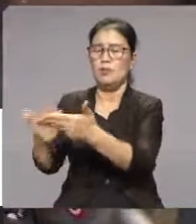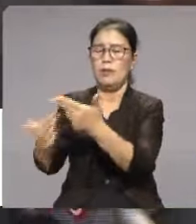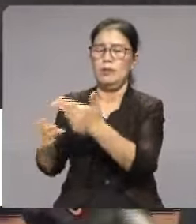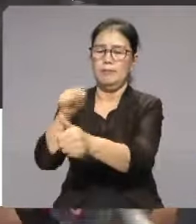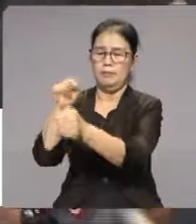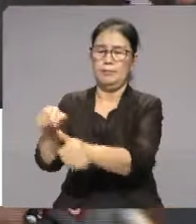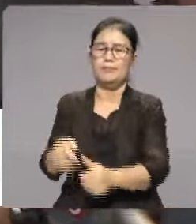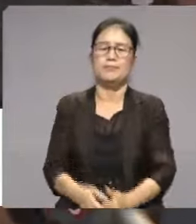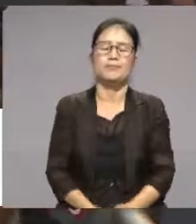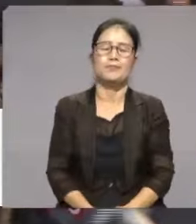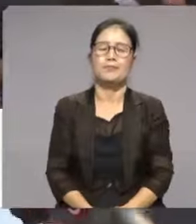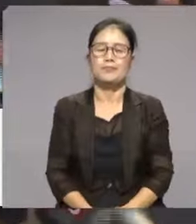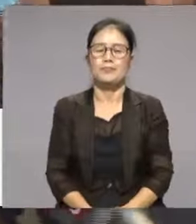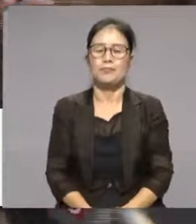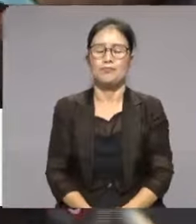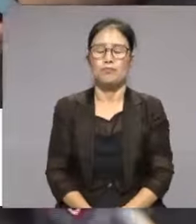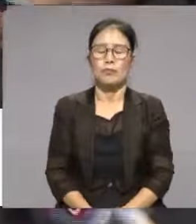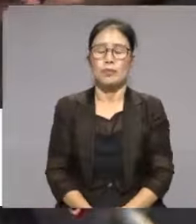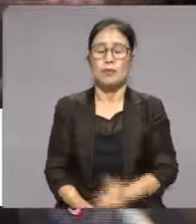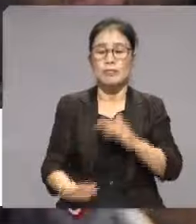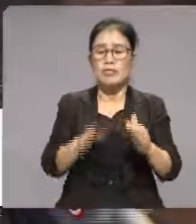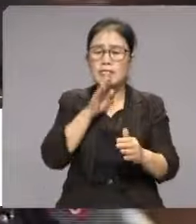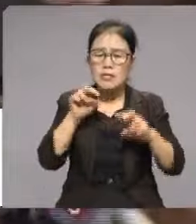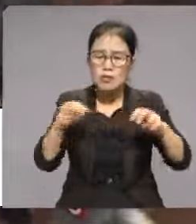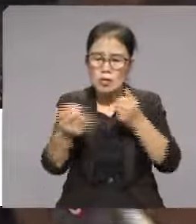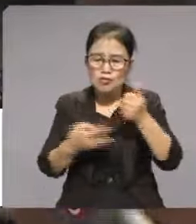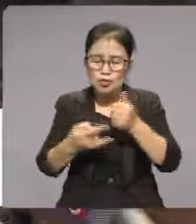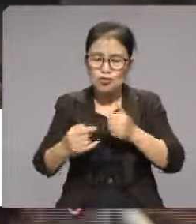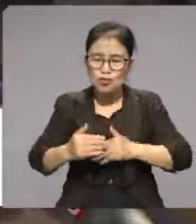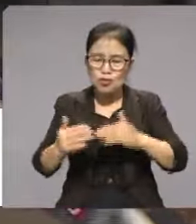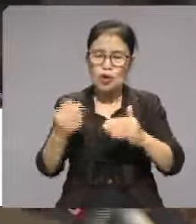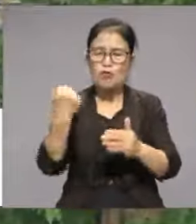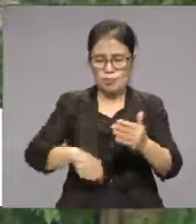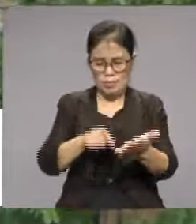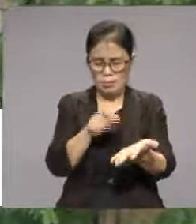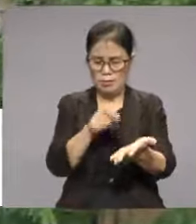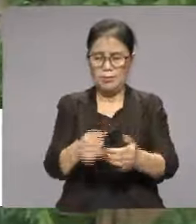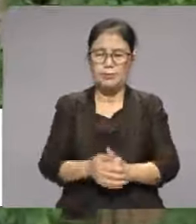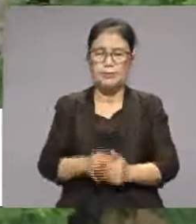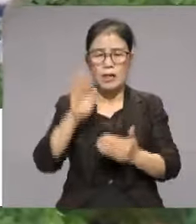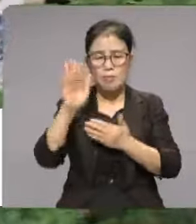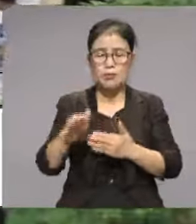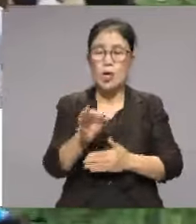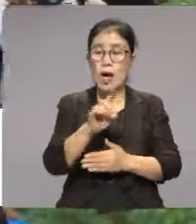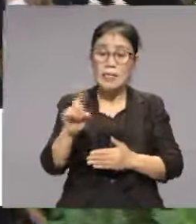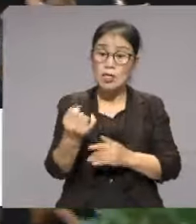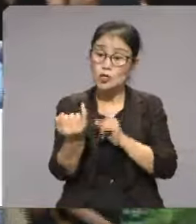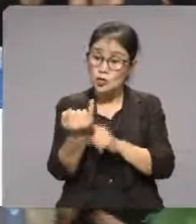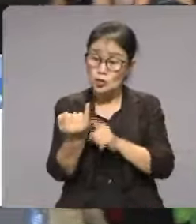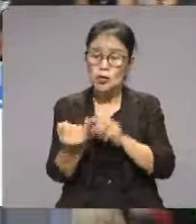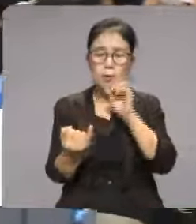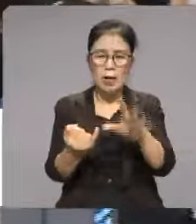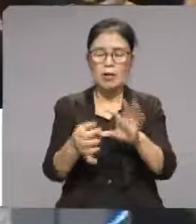것으로 알려졌습니다 문체부는 앞서 진상 조사 위 구성 절차 위반을 지적했는데 향호 안선수 발언과 관련한